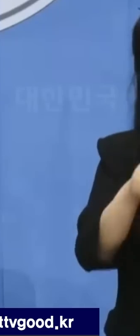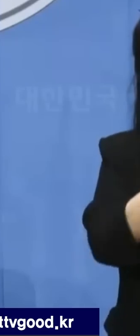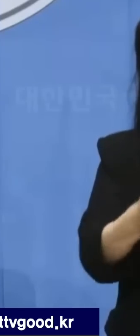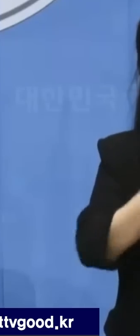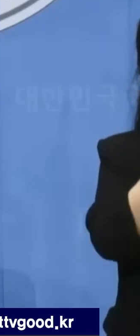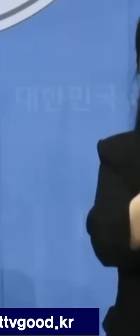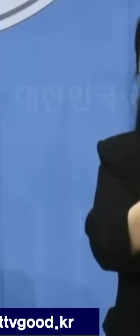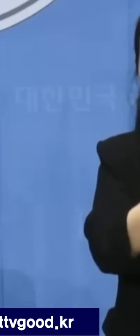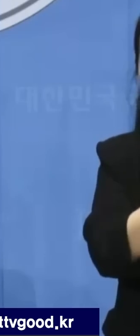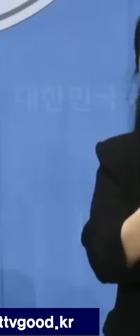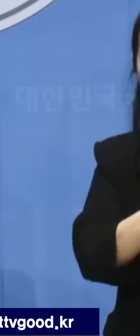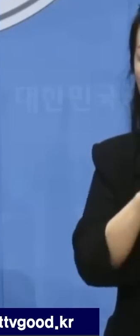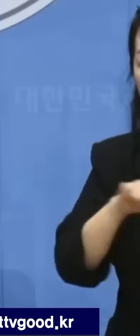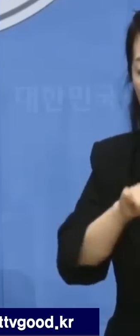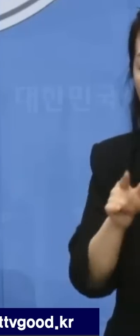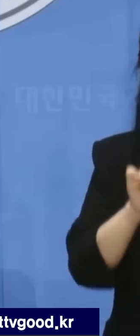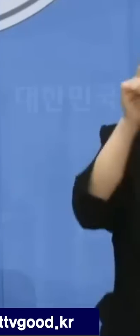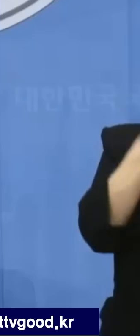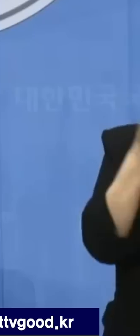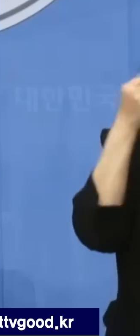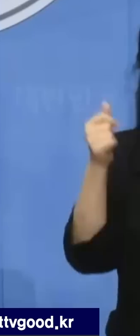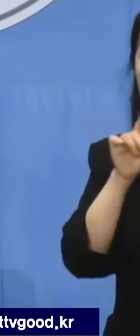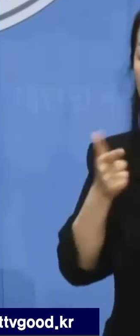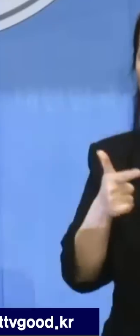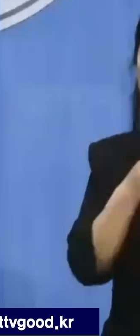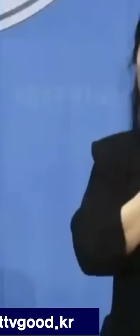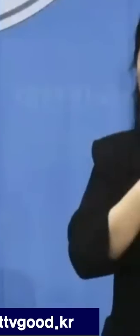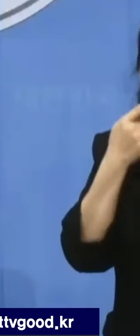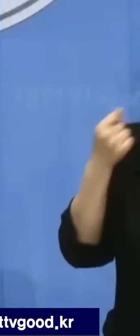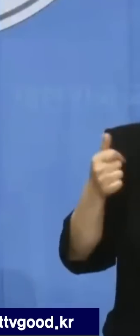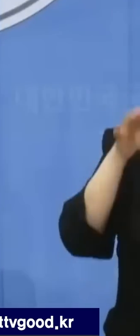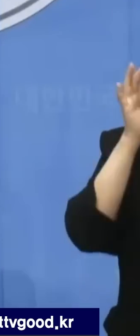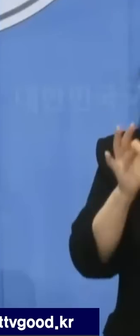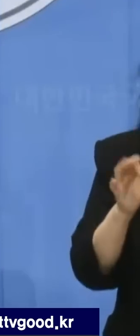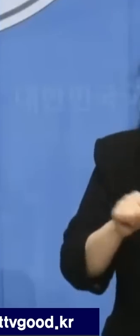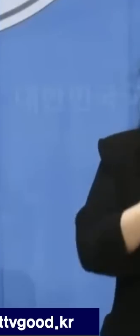조중동의 눈치를 보는 정당이 아니라 당원들의 눈치를 살피는 정당을 만들어야 합니다.